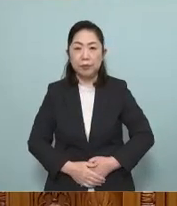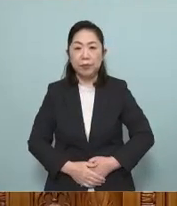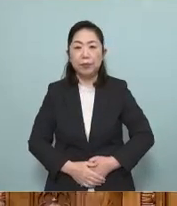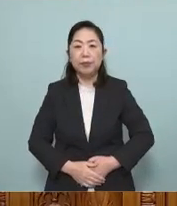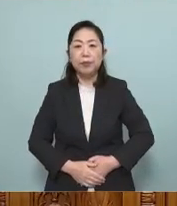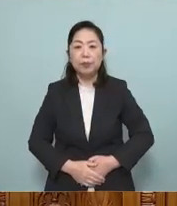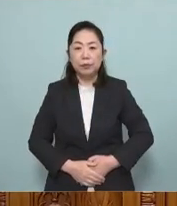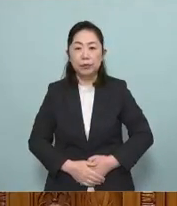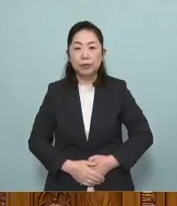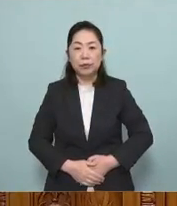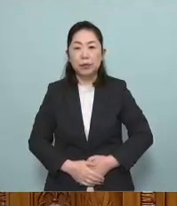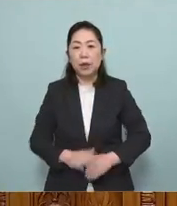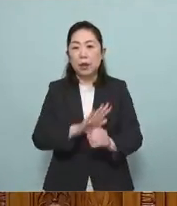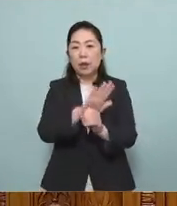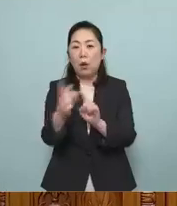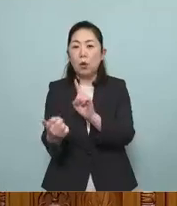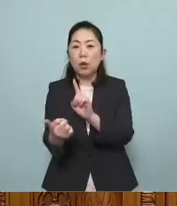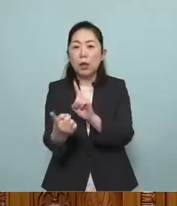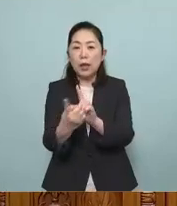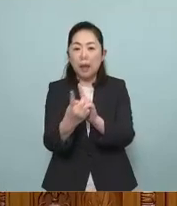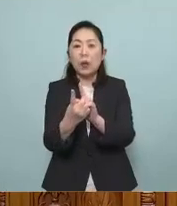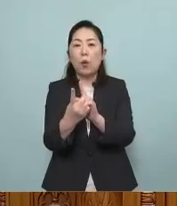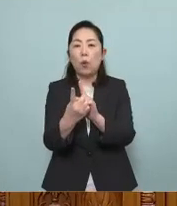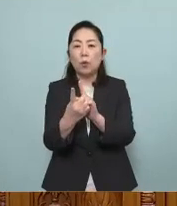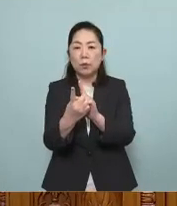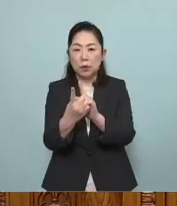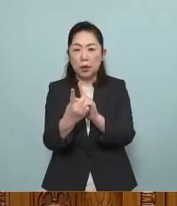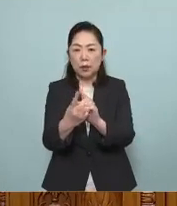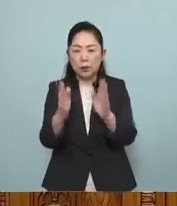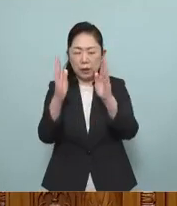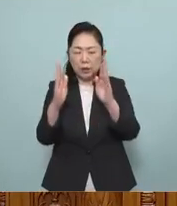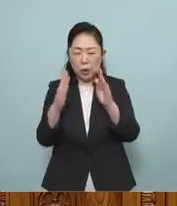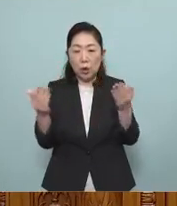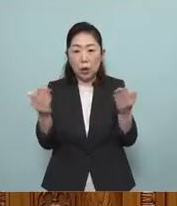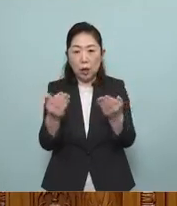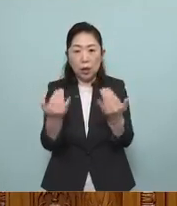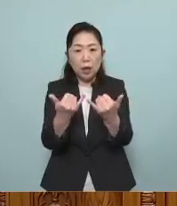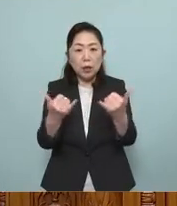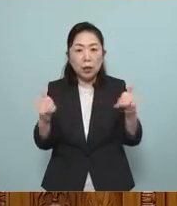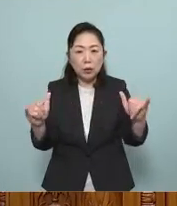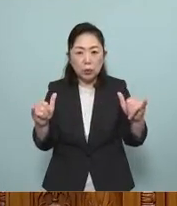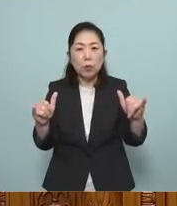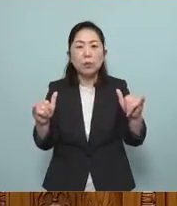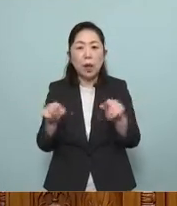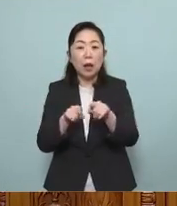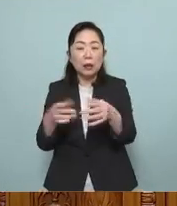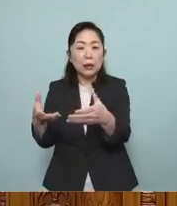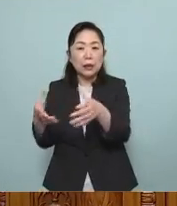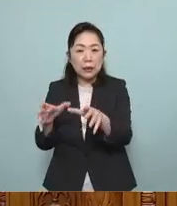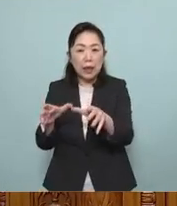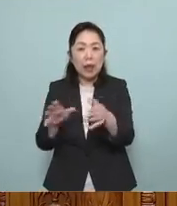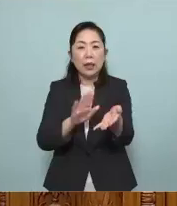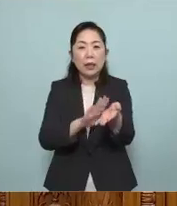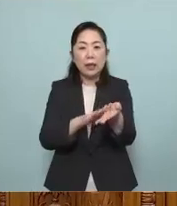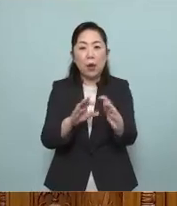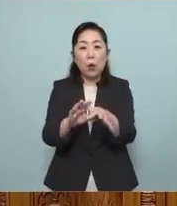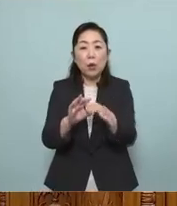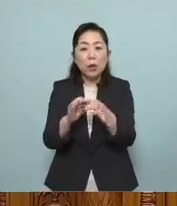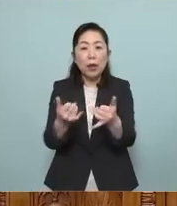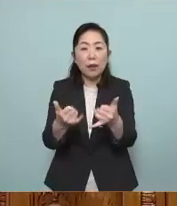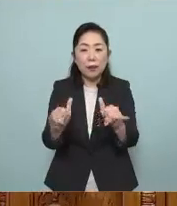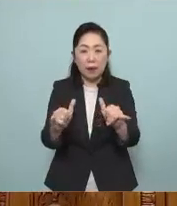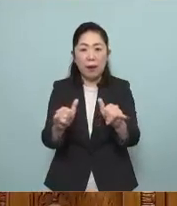して、新型コロナ対応の最前線におられる自治体、医療機関、介護